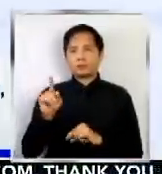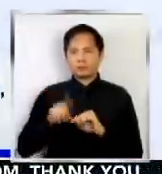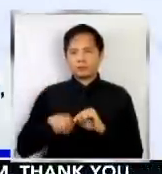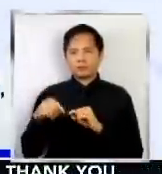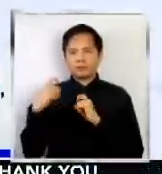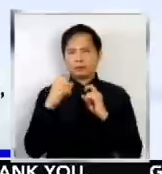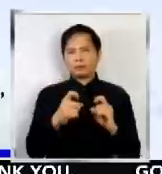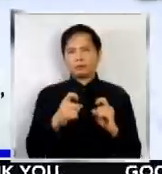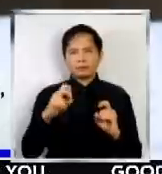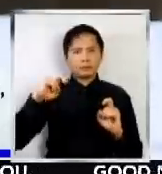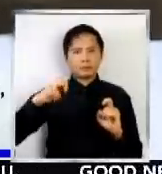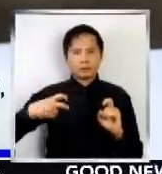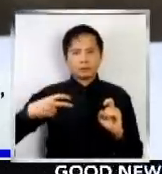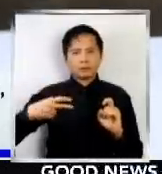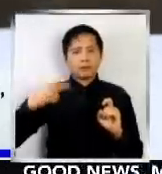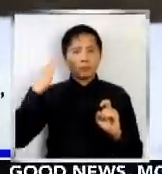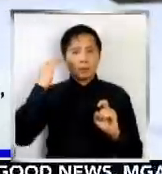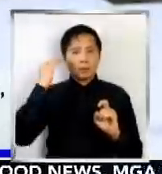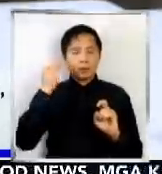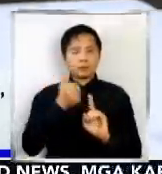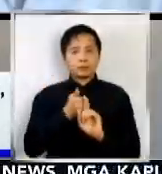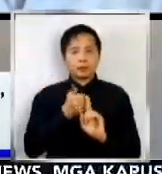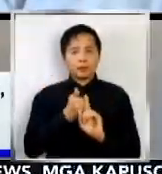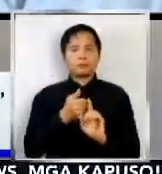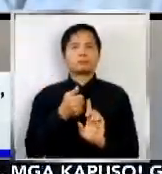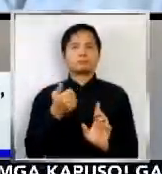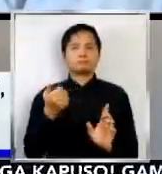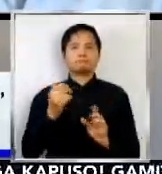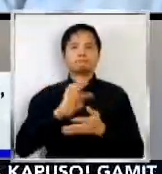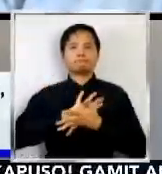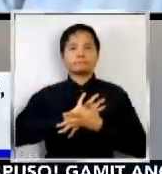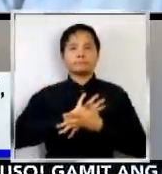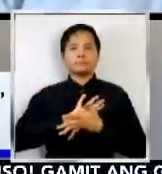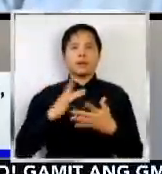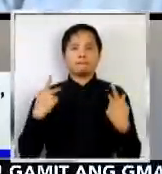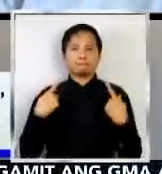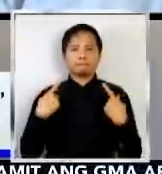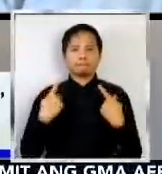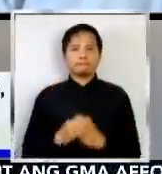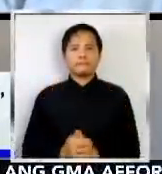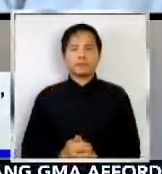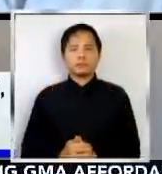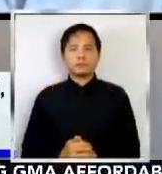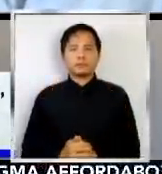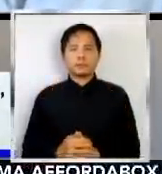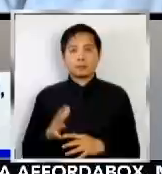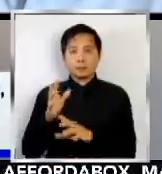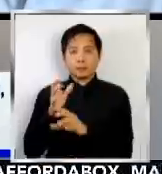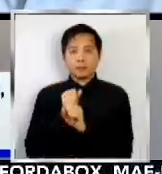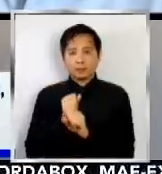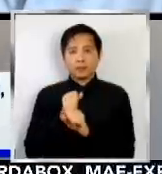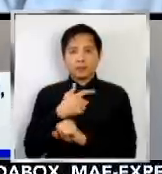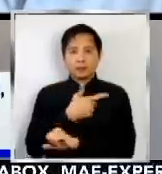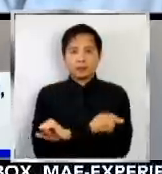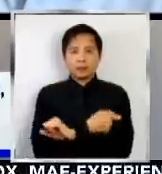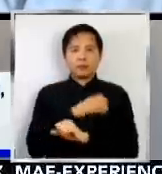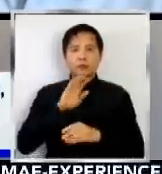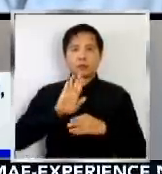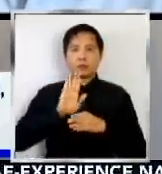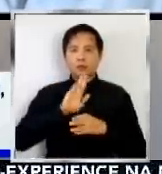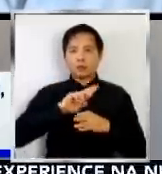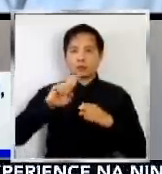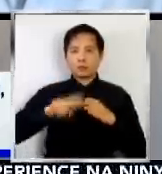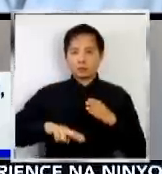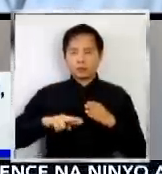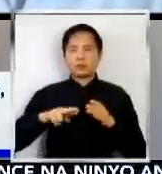ang ilan sa kanila tinamaan ng COVID-19. When they received the vaccine po, lumabas ang results nila, positive po pala